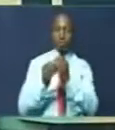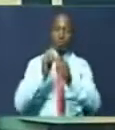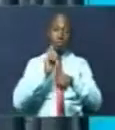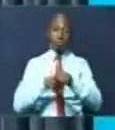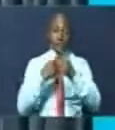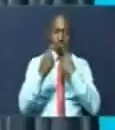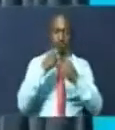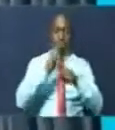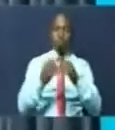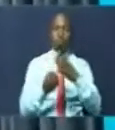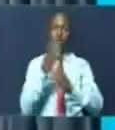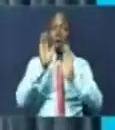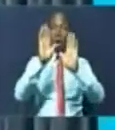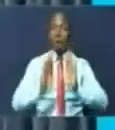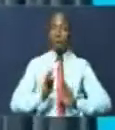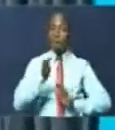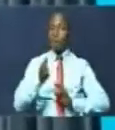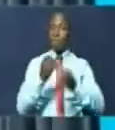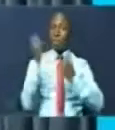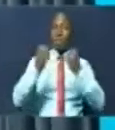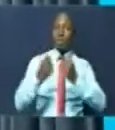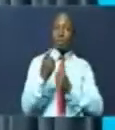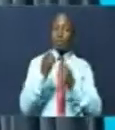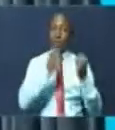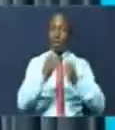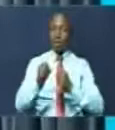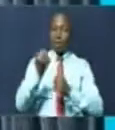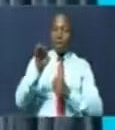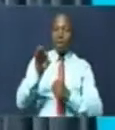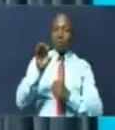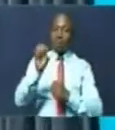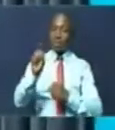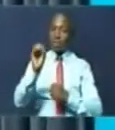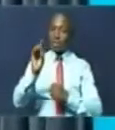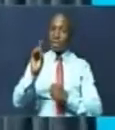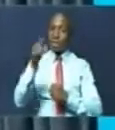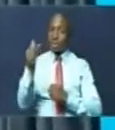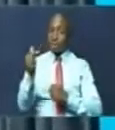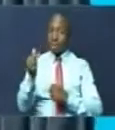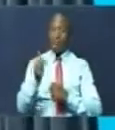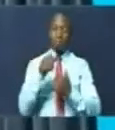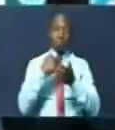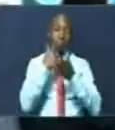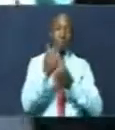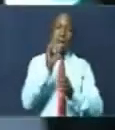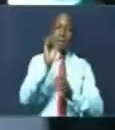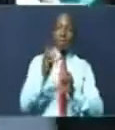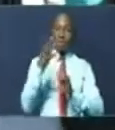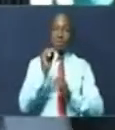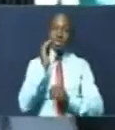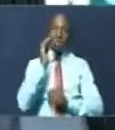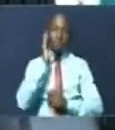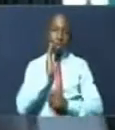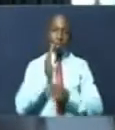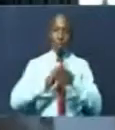wa uzinduzi wa kampeni hiyo, mkurugenzi mtendaji wa FSDT Sostenes Kewe amesema kuwa 50% ya vijana